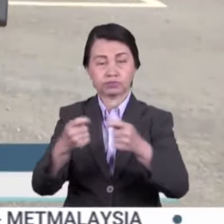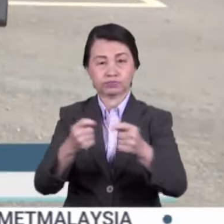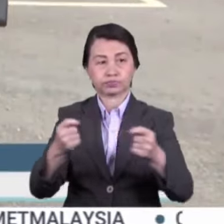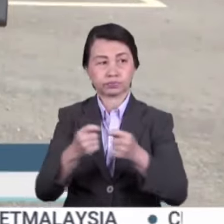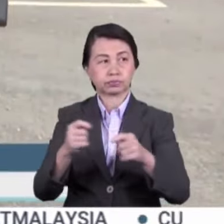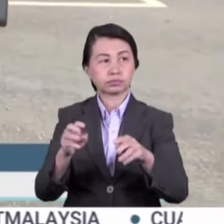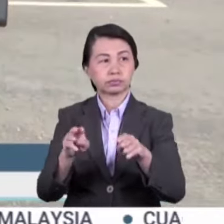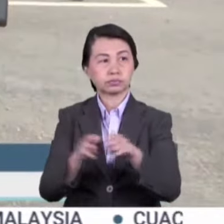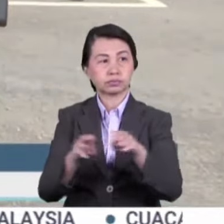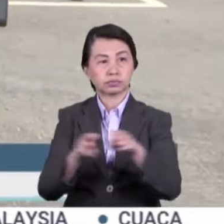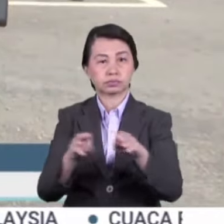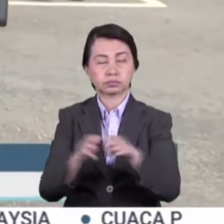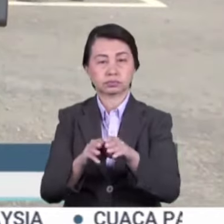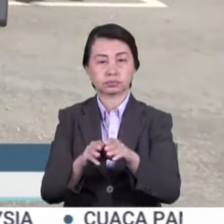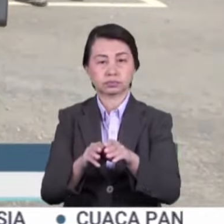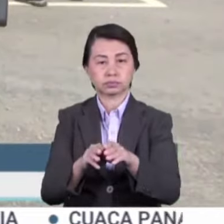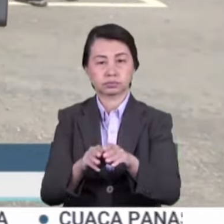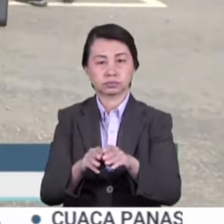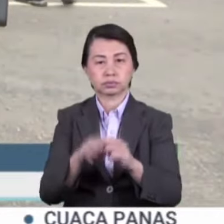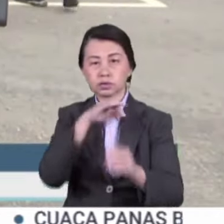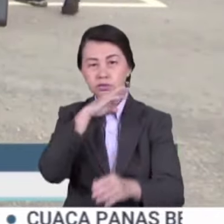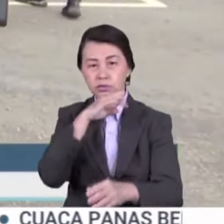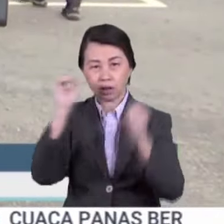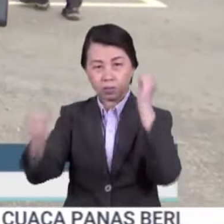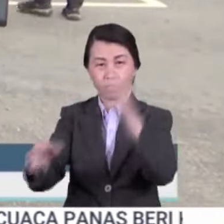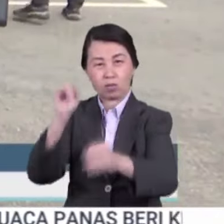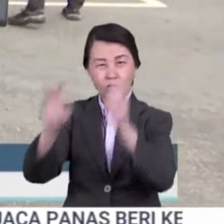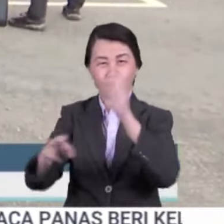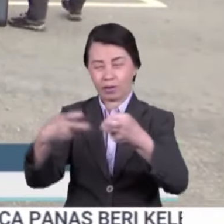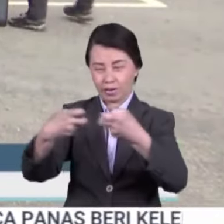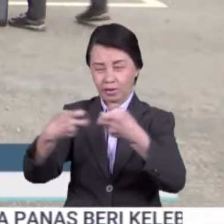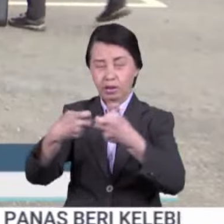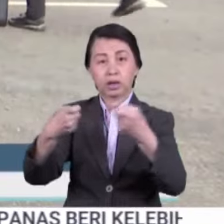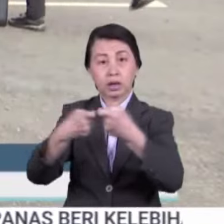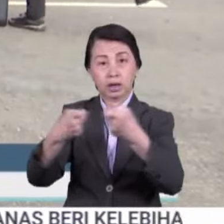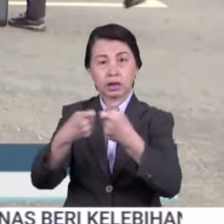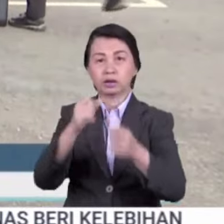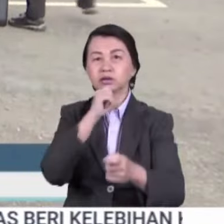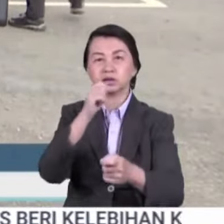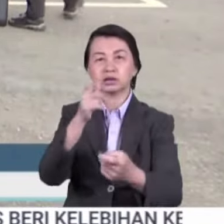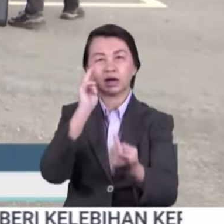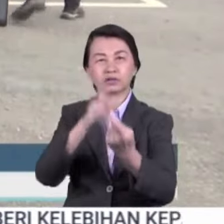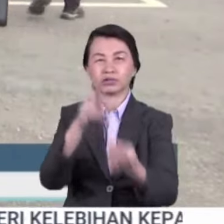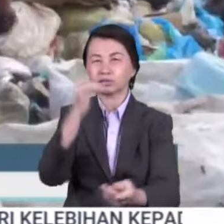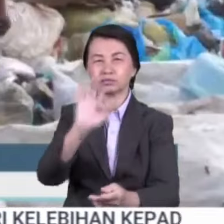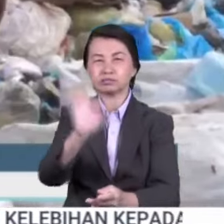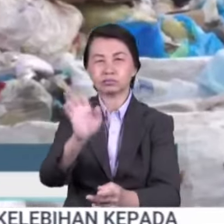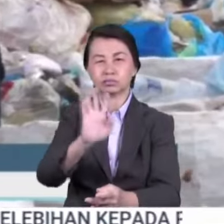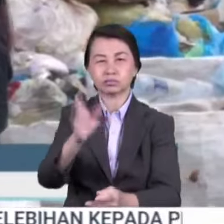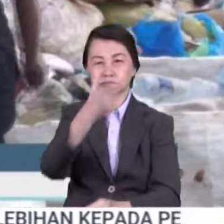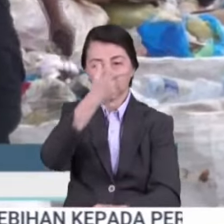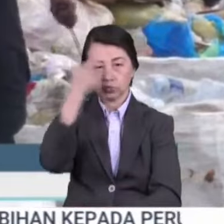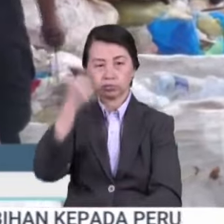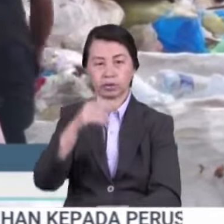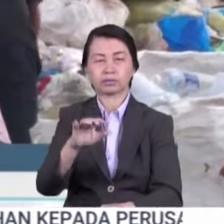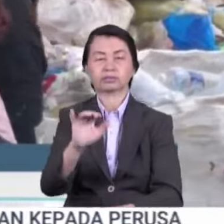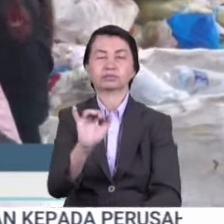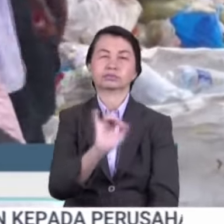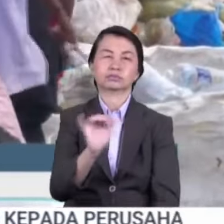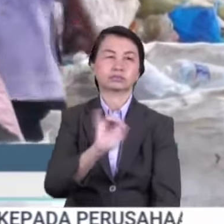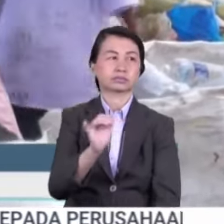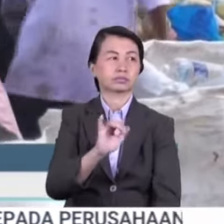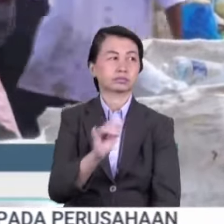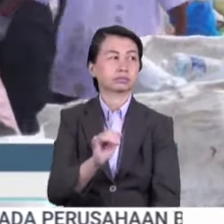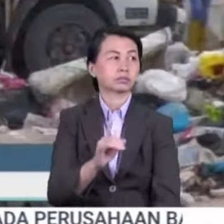macam sampah tu, pembuangan sampah tu kan tidak sesuai juga lah saya rasa, sebab dia macam I think